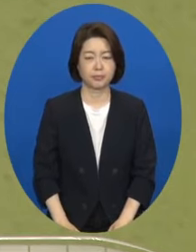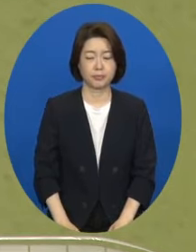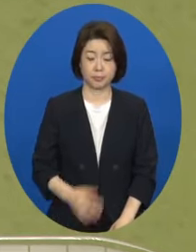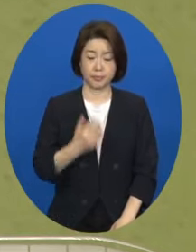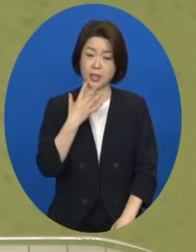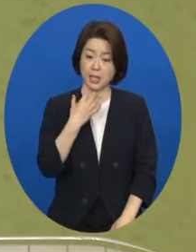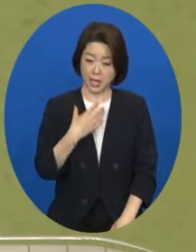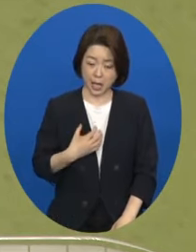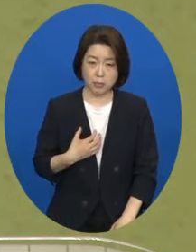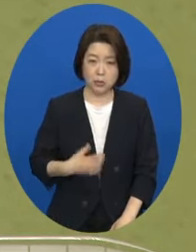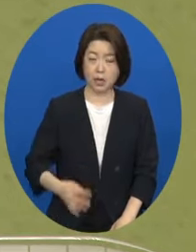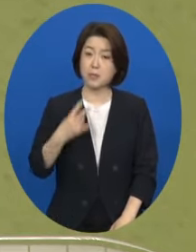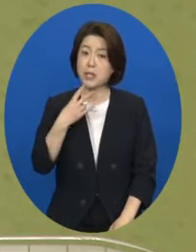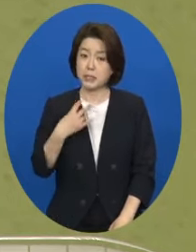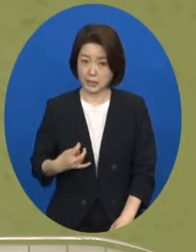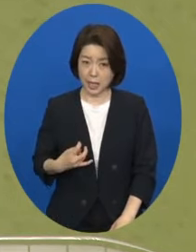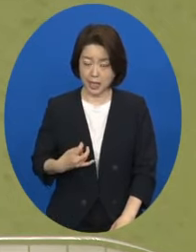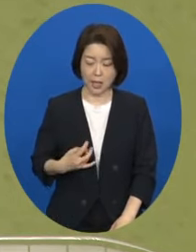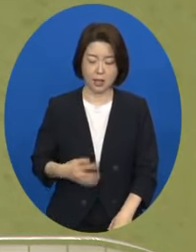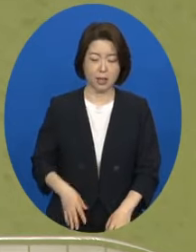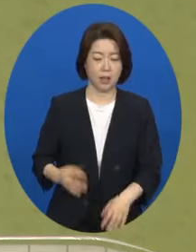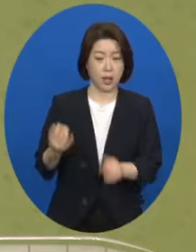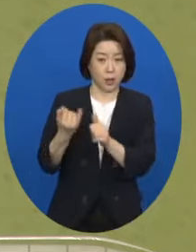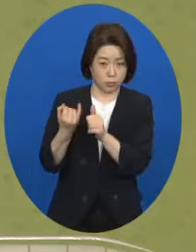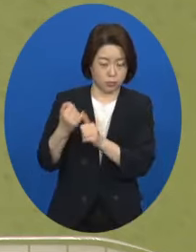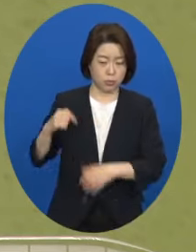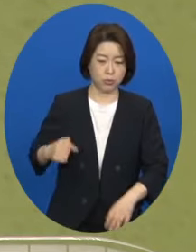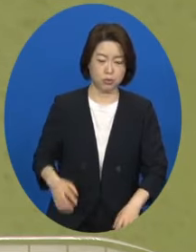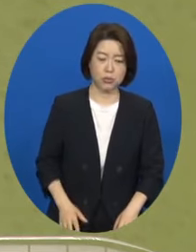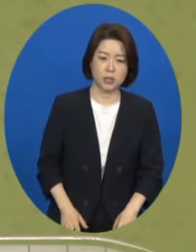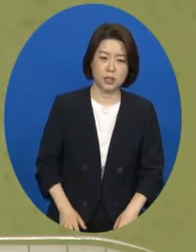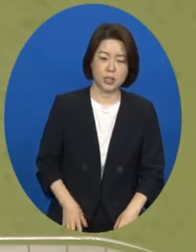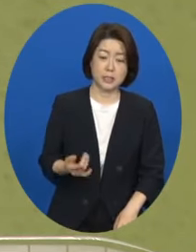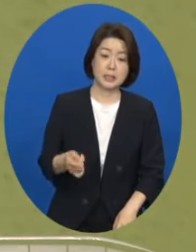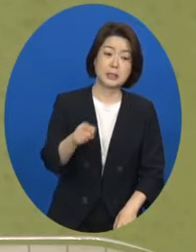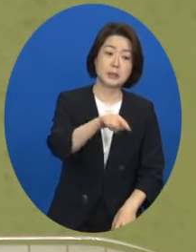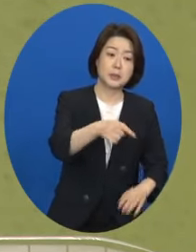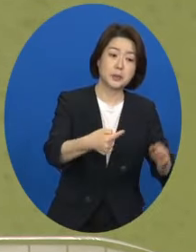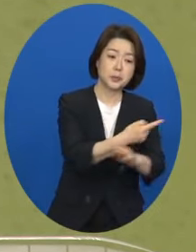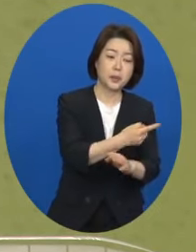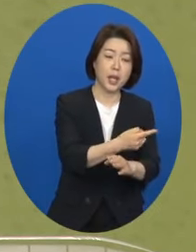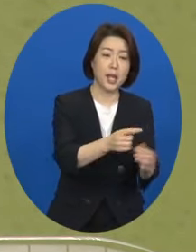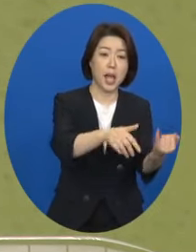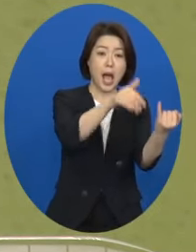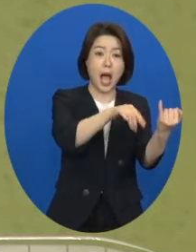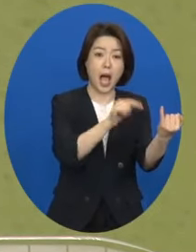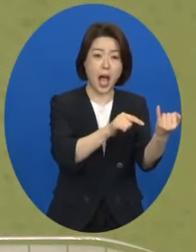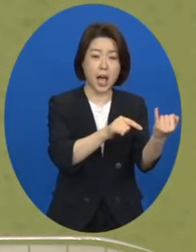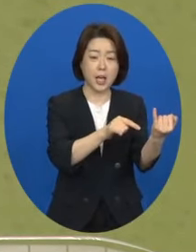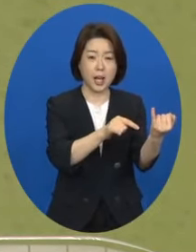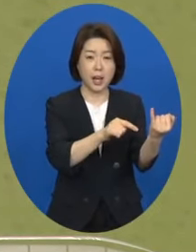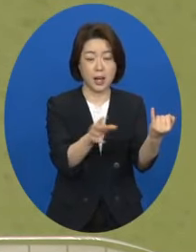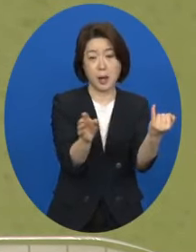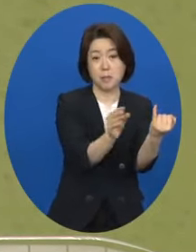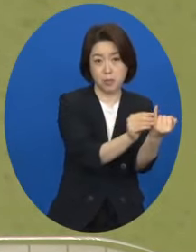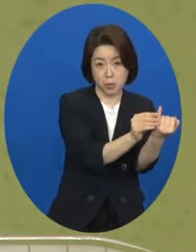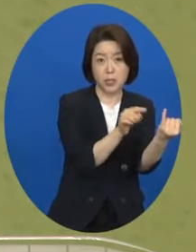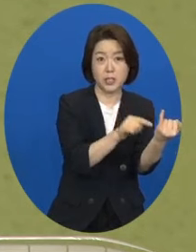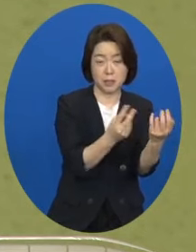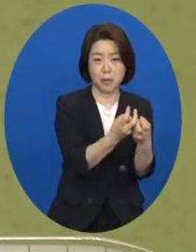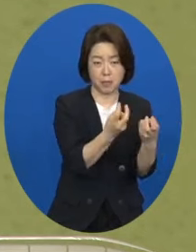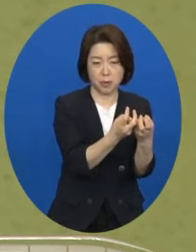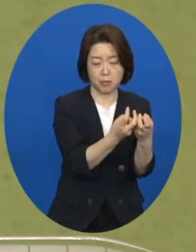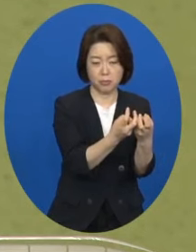아브라함과 사라에게 있어서 하갈은 차선, 어떻게 보면 잘못된 결정이었지만 그래서 그것 때문에 13년에 하나님의 침묵기가